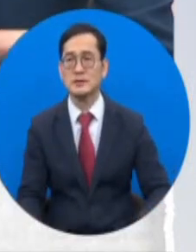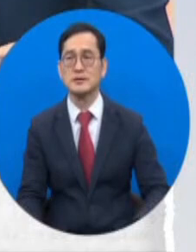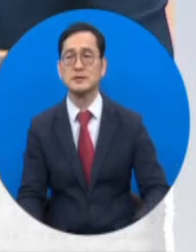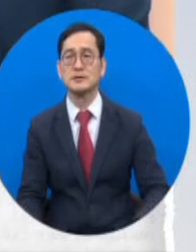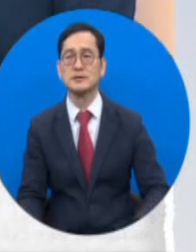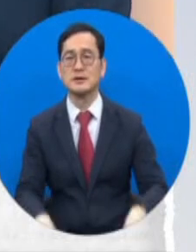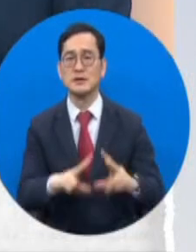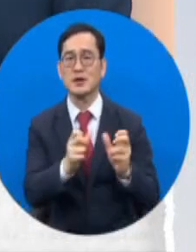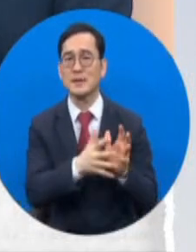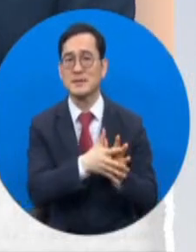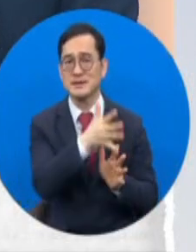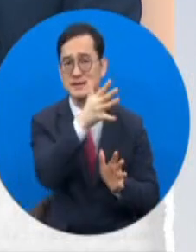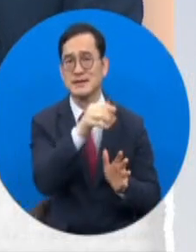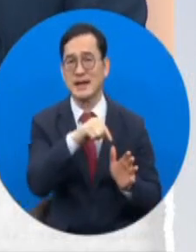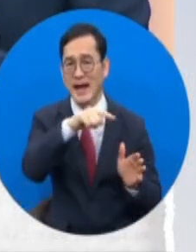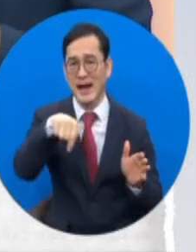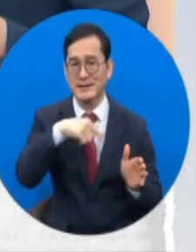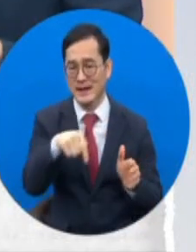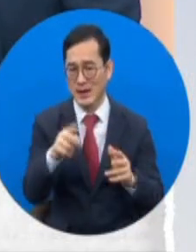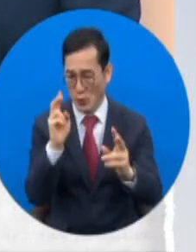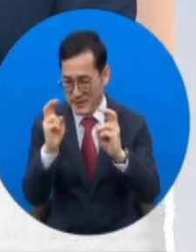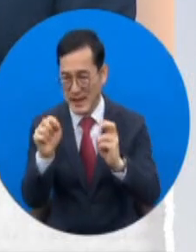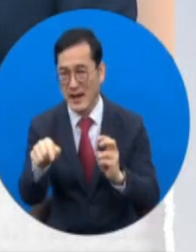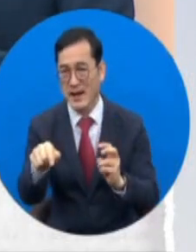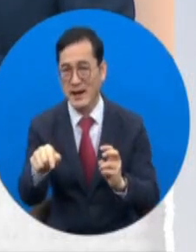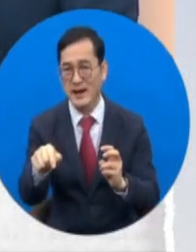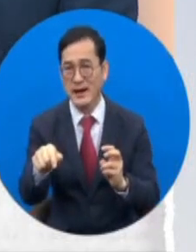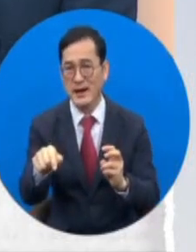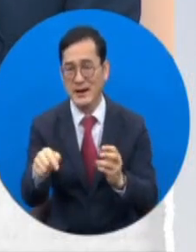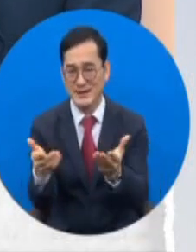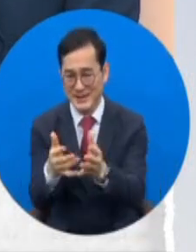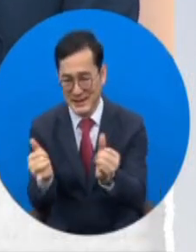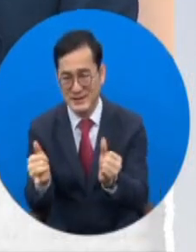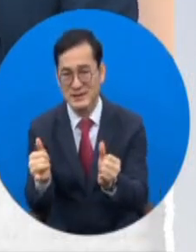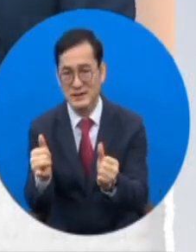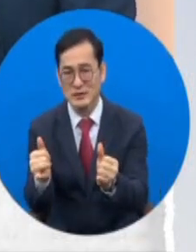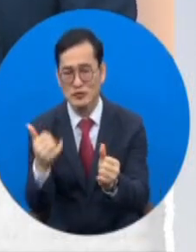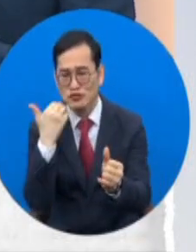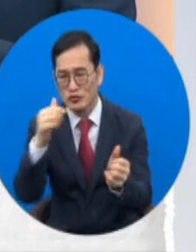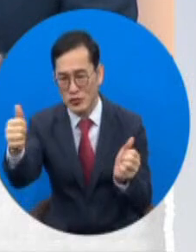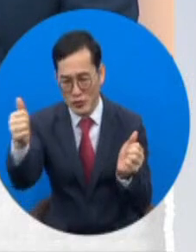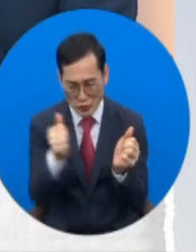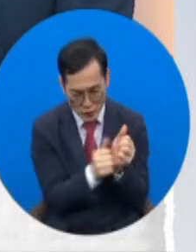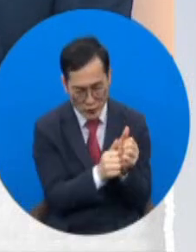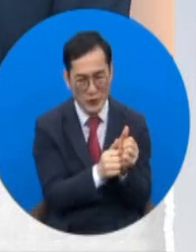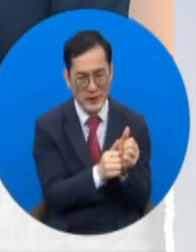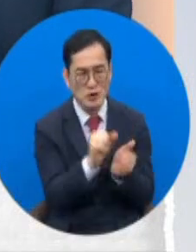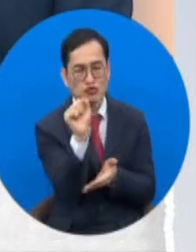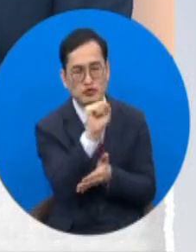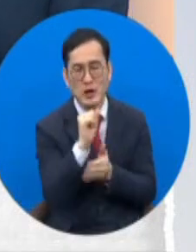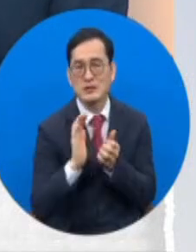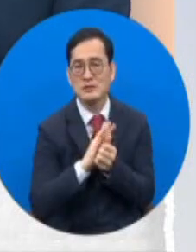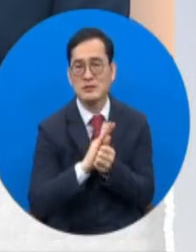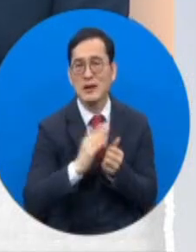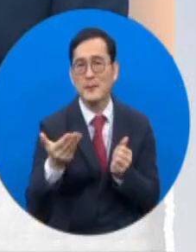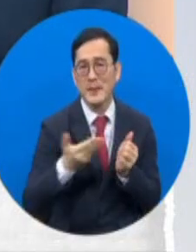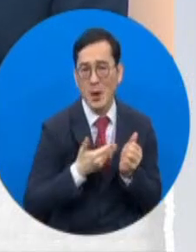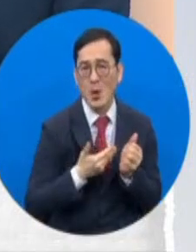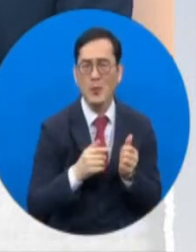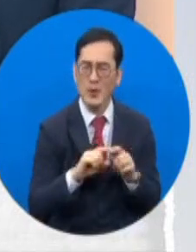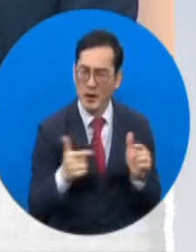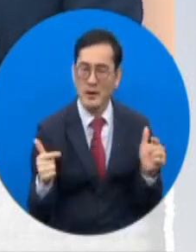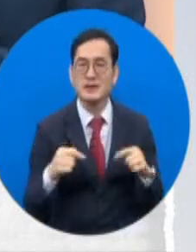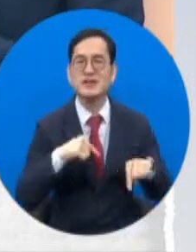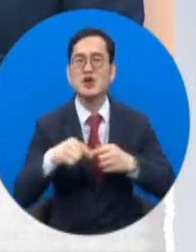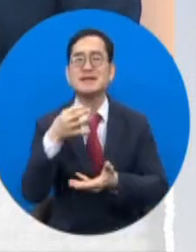어떤 업체로부터 운전기사라든가 차량이라든가 이러한 혜택을 제공받아서 정치자금법